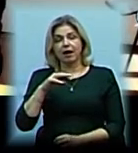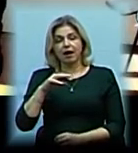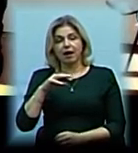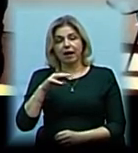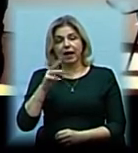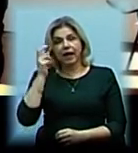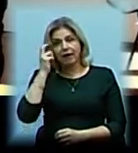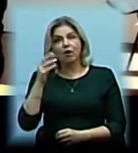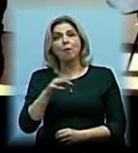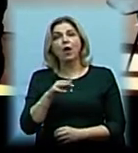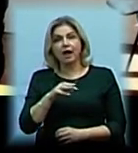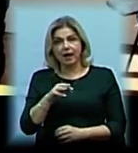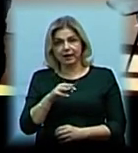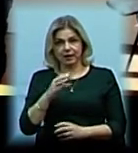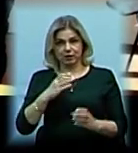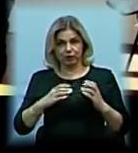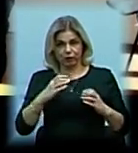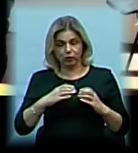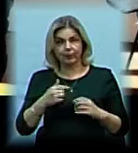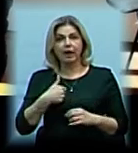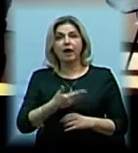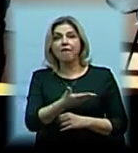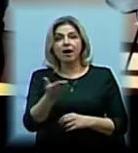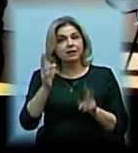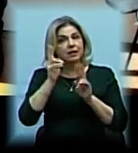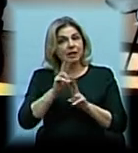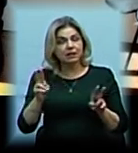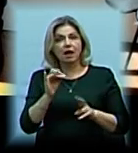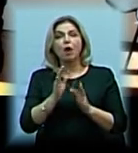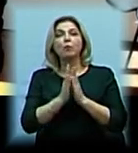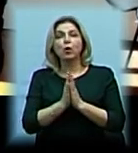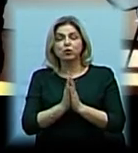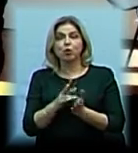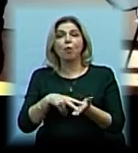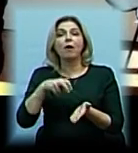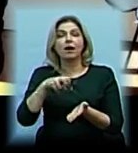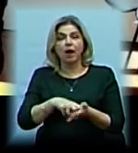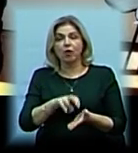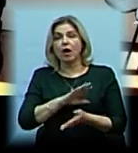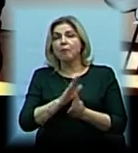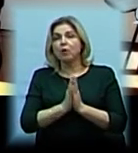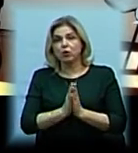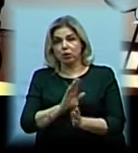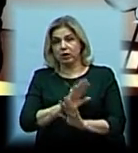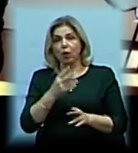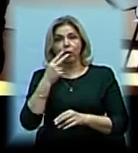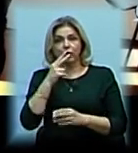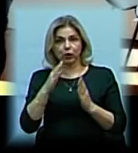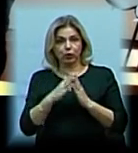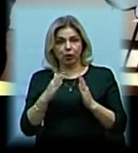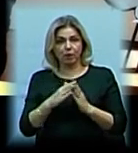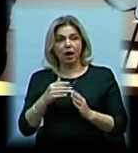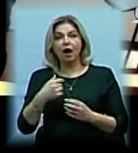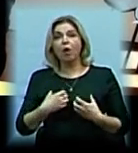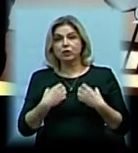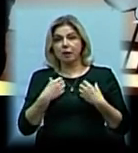Я вас не знаю, умоляю, заклинаю, прошу, не куріть вдома. Це взагалі кошмар. Допустимо, у мене є сусіди з балкона, я бачу,